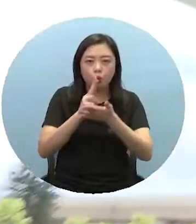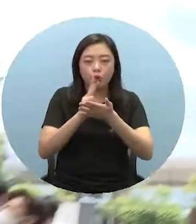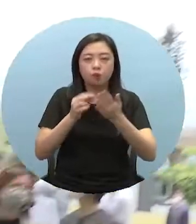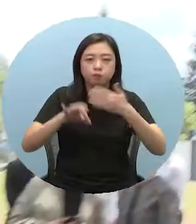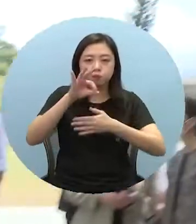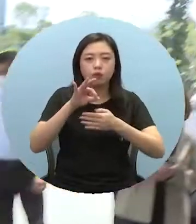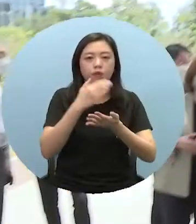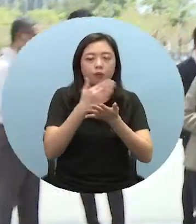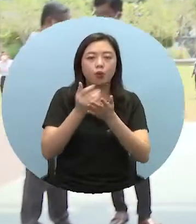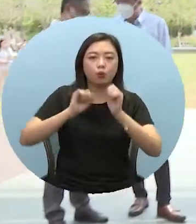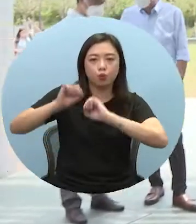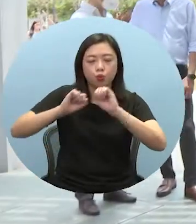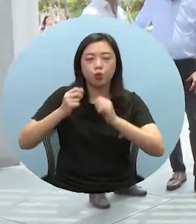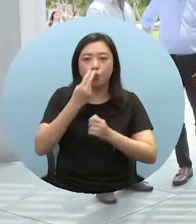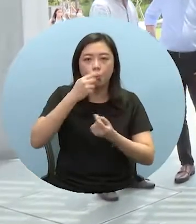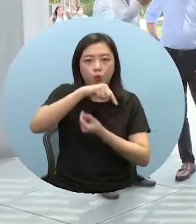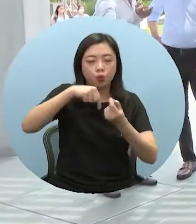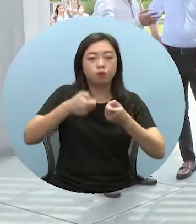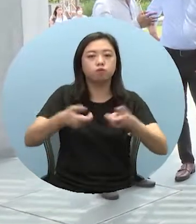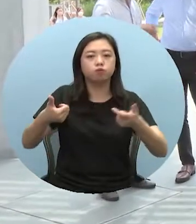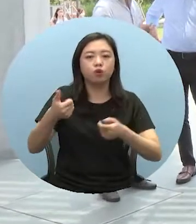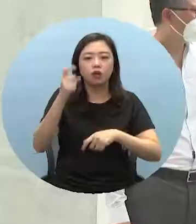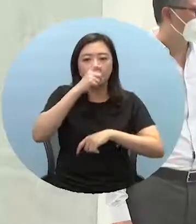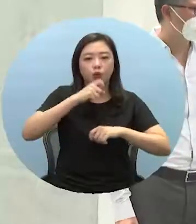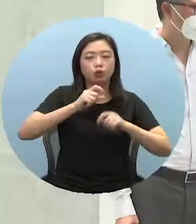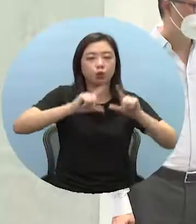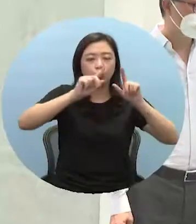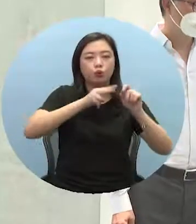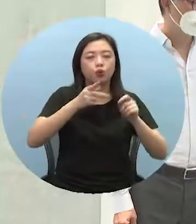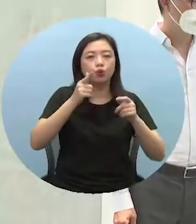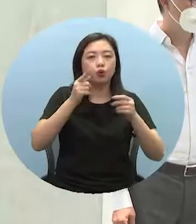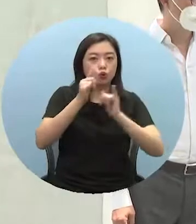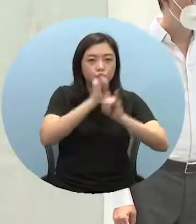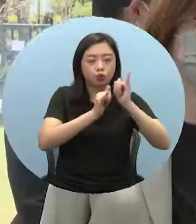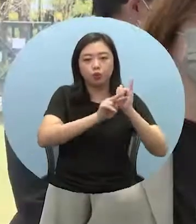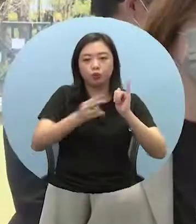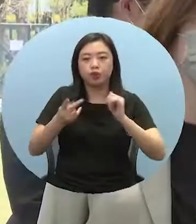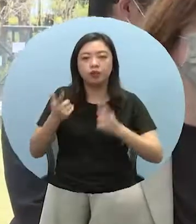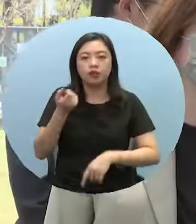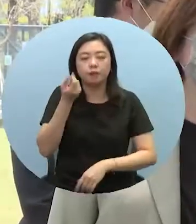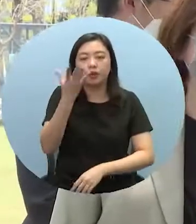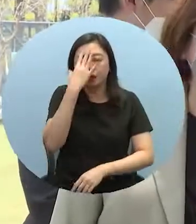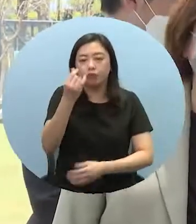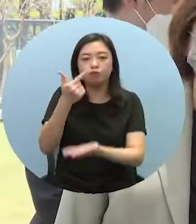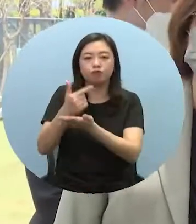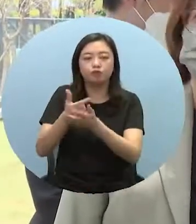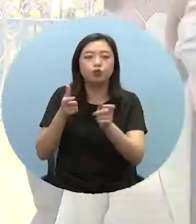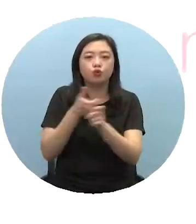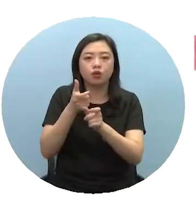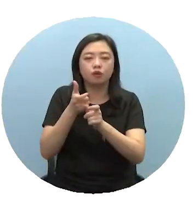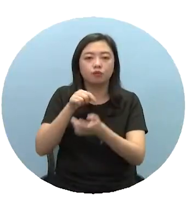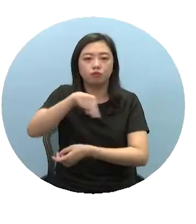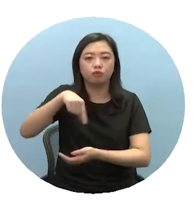各類型活動等，將九龍東由傳統工業區逐步轉型成為別具吸引力的核心商業區。